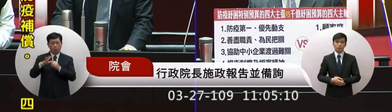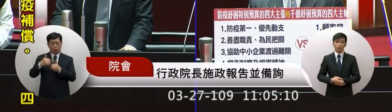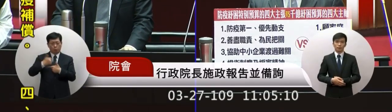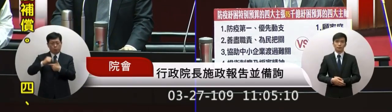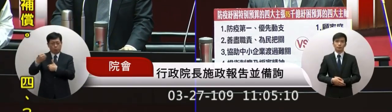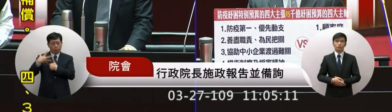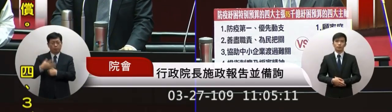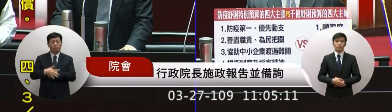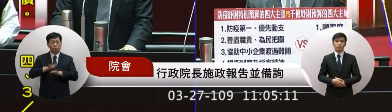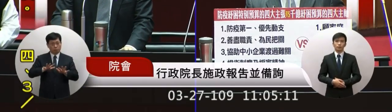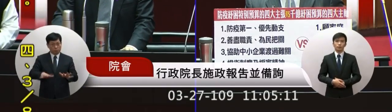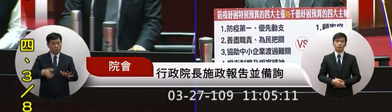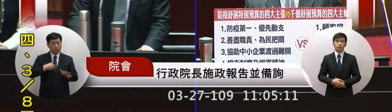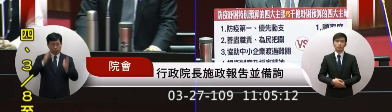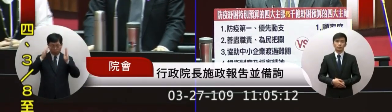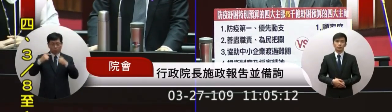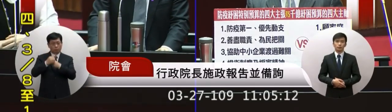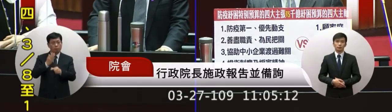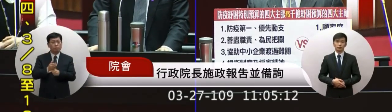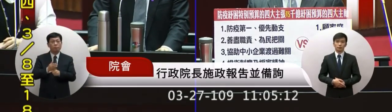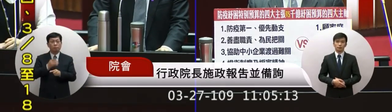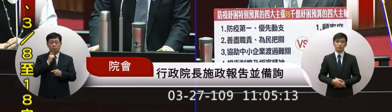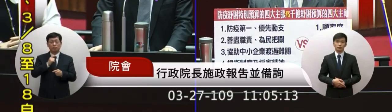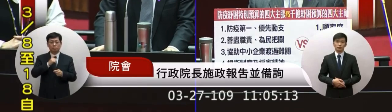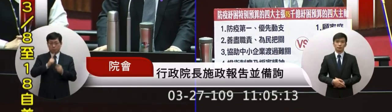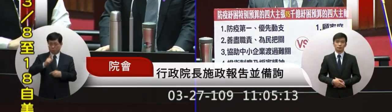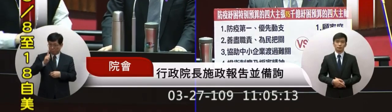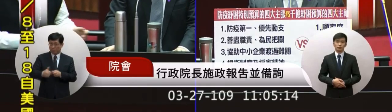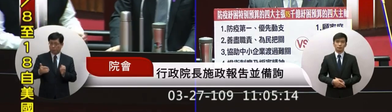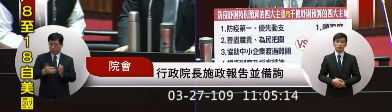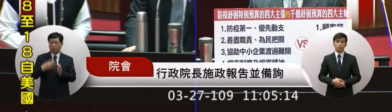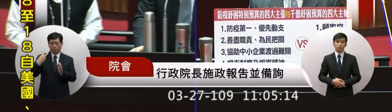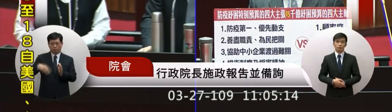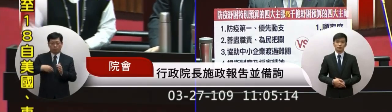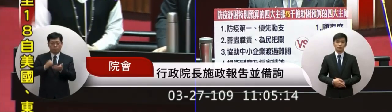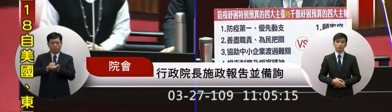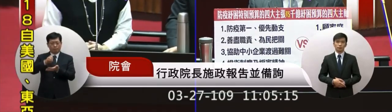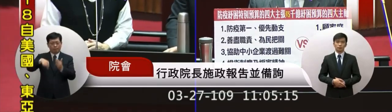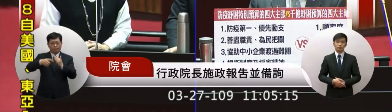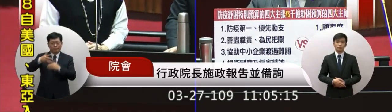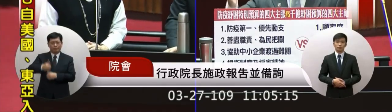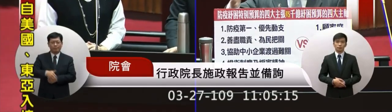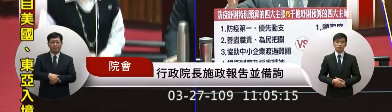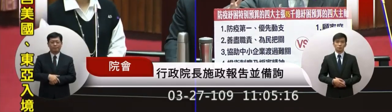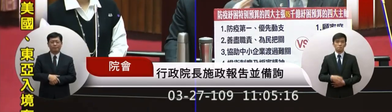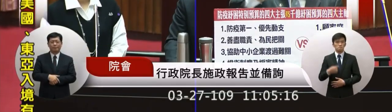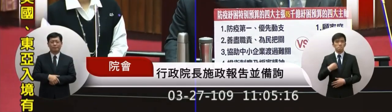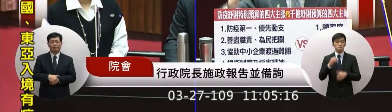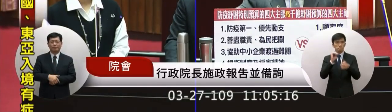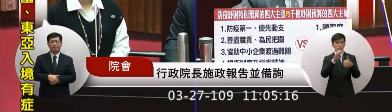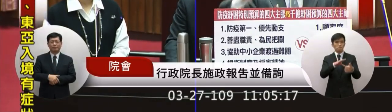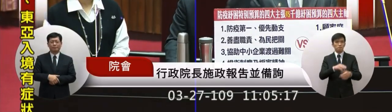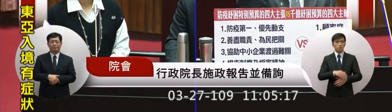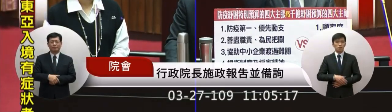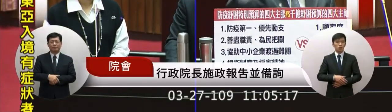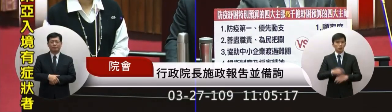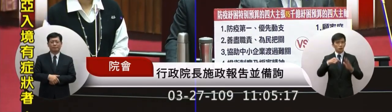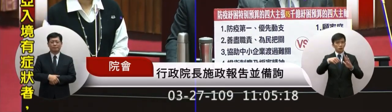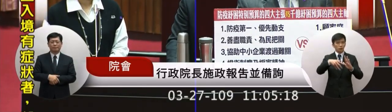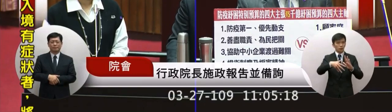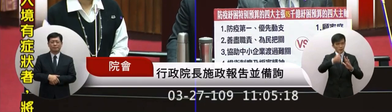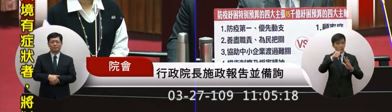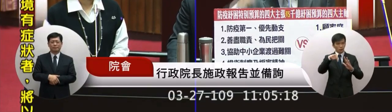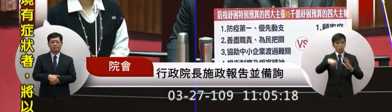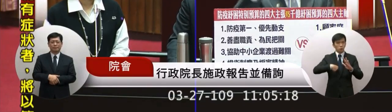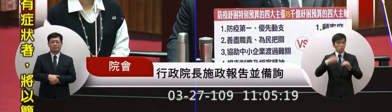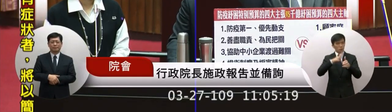建议，那我们现在正在研议当中，比较成熟的时候再跟院长做报告。 我来讲哦，你听啊。我来讲，俺绝